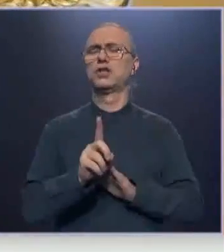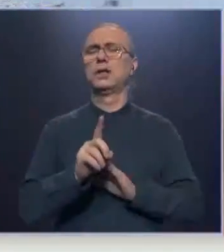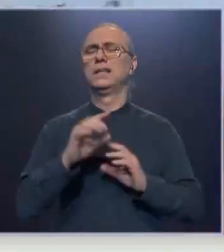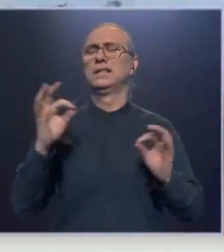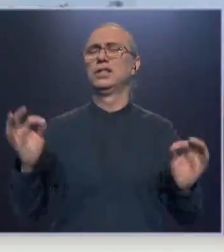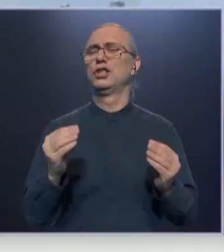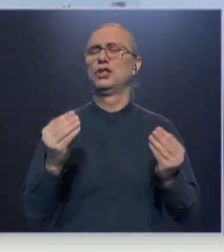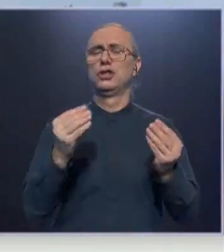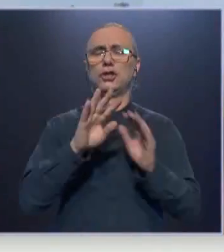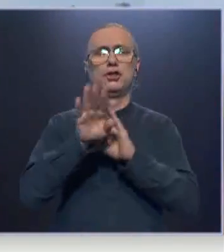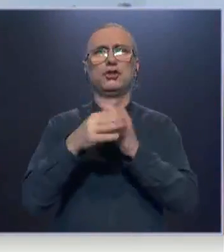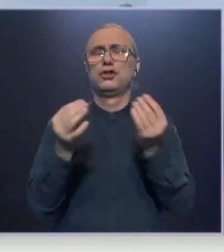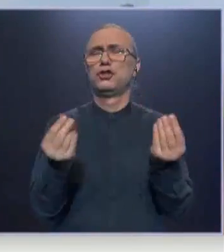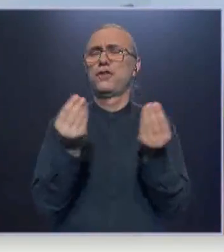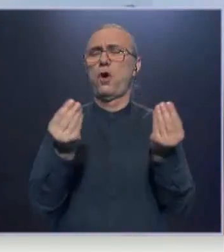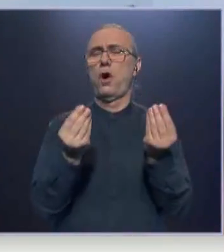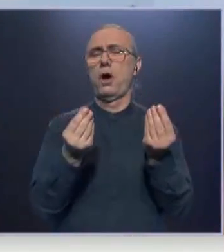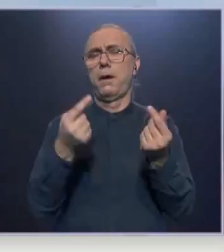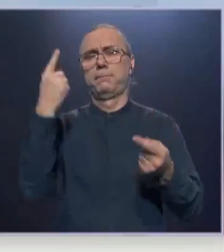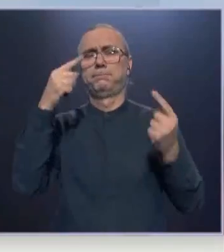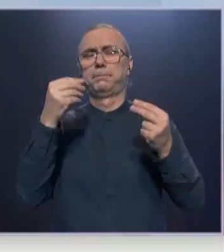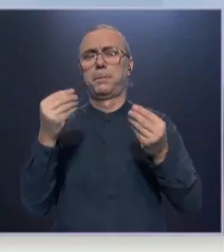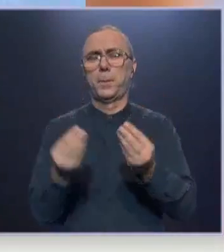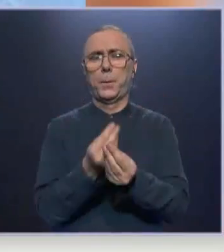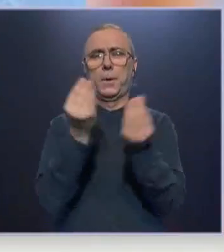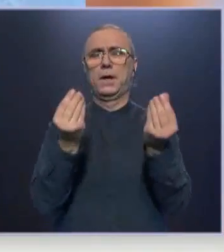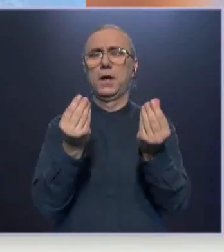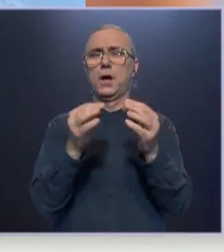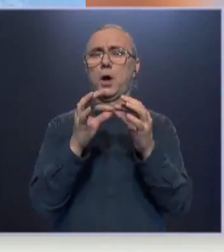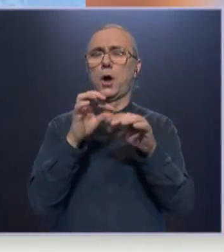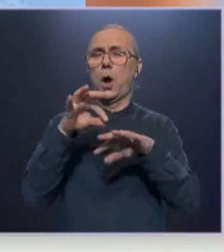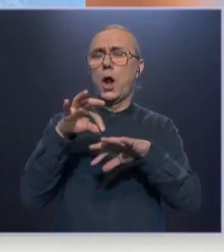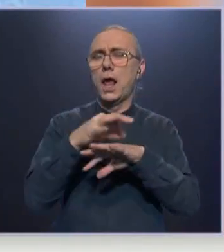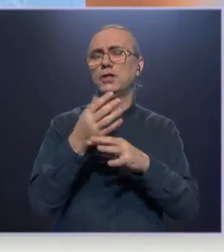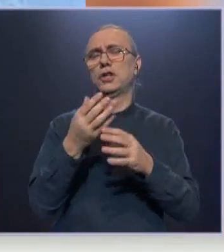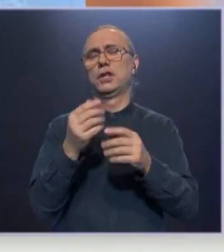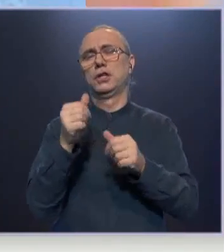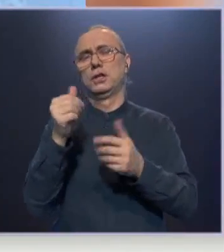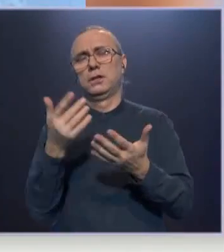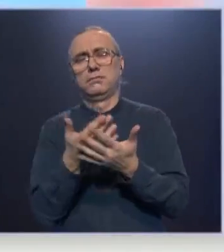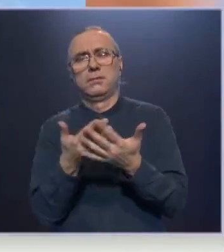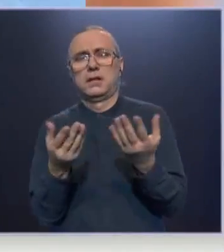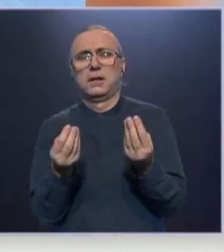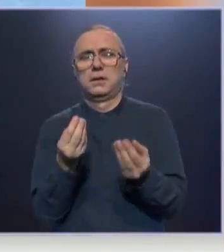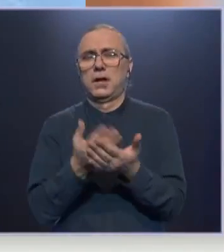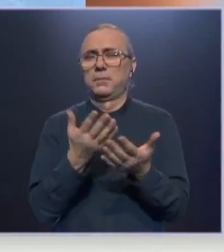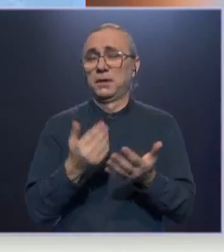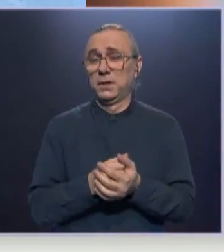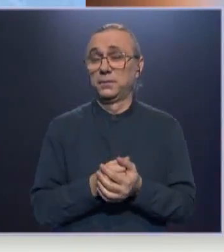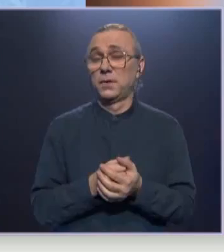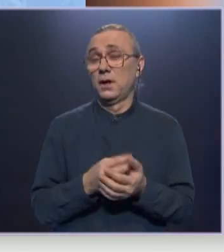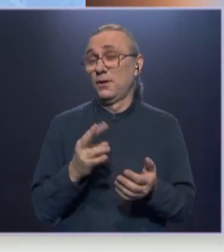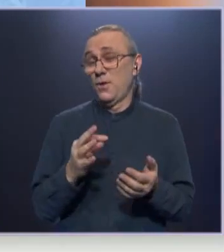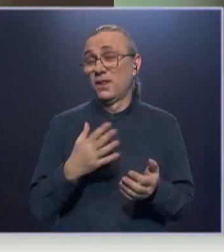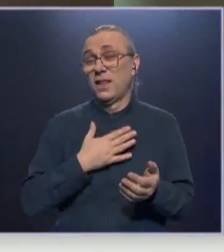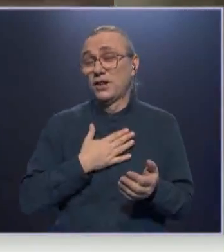ничего творить цепочки, колечки, часы. Только вот оказалось, что наши фокусники повторили все те же